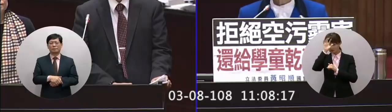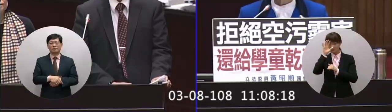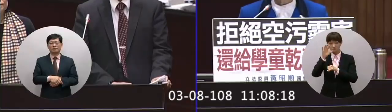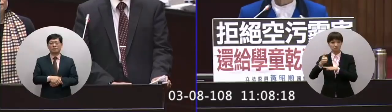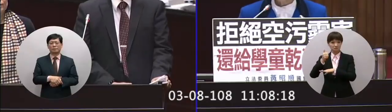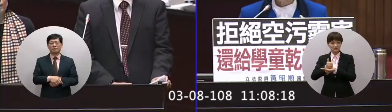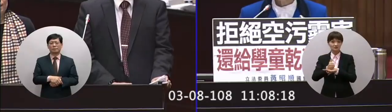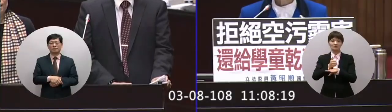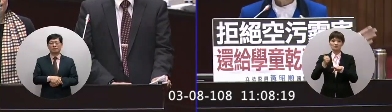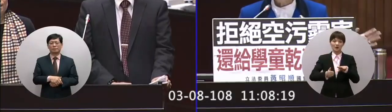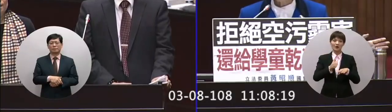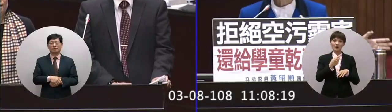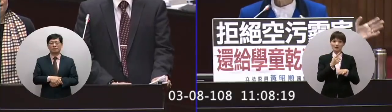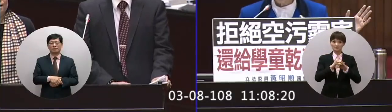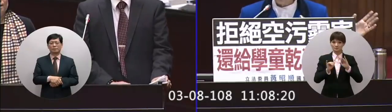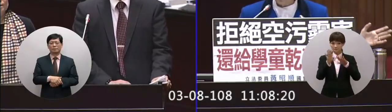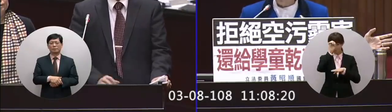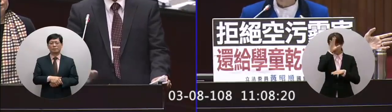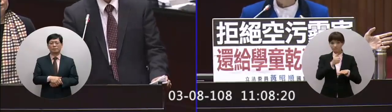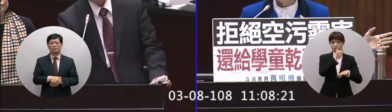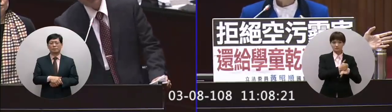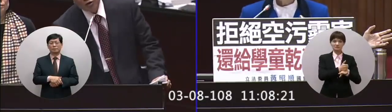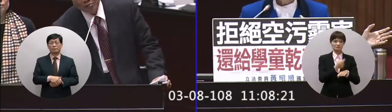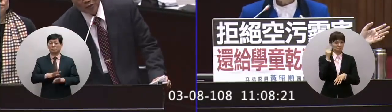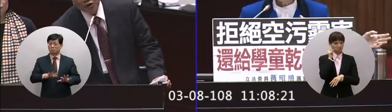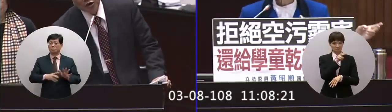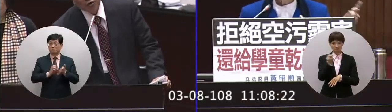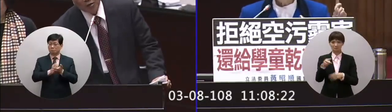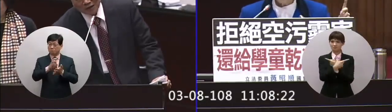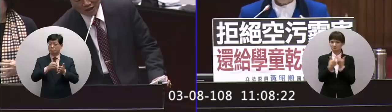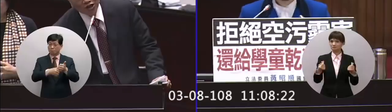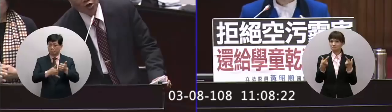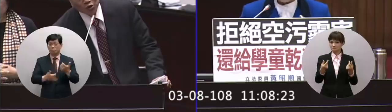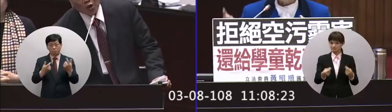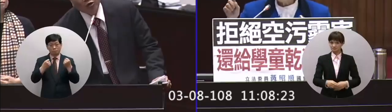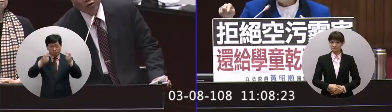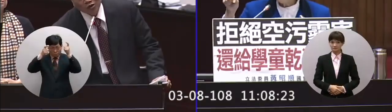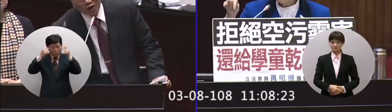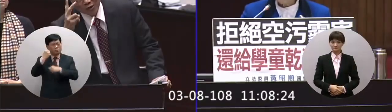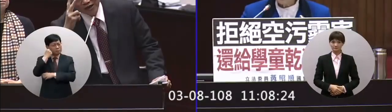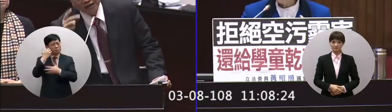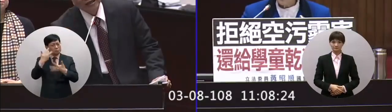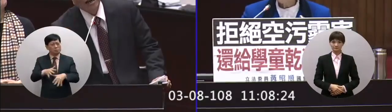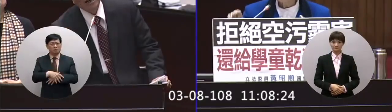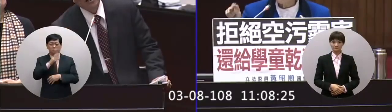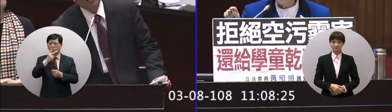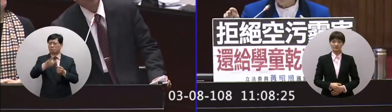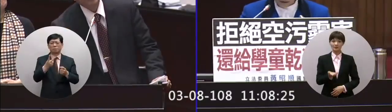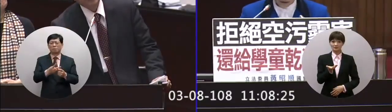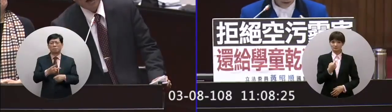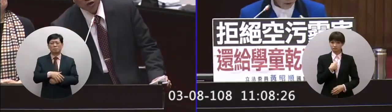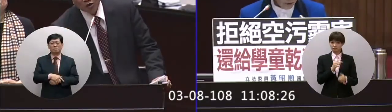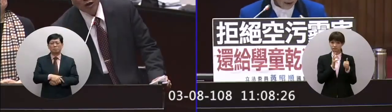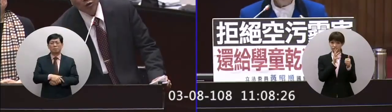政，通通都一样，对我们高雄就是这个状况。 我甲委员报告，我嘛伫高雄 大过，你针对我刚才的问